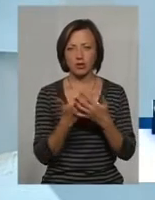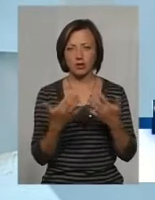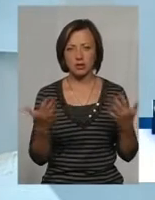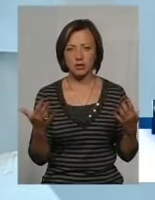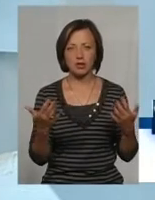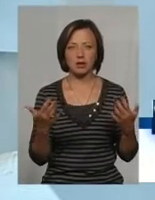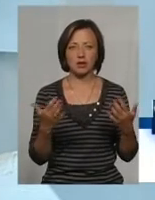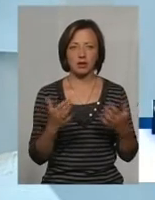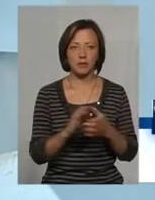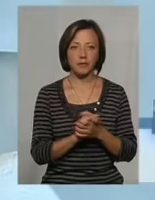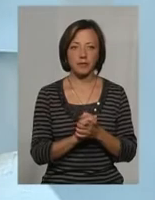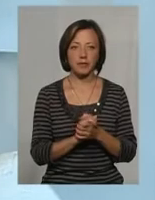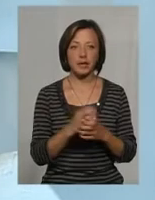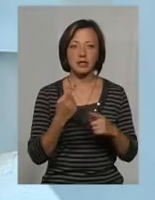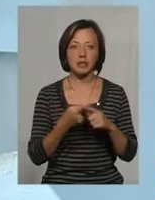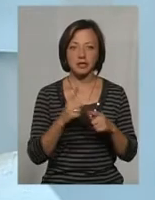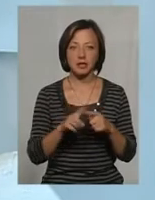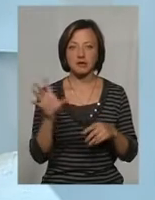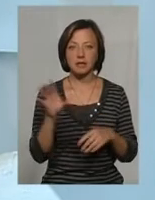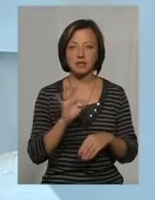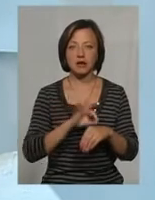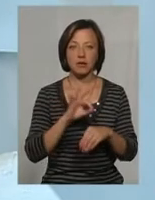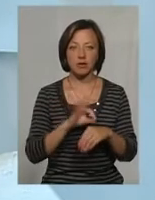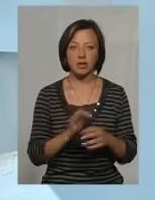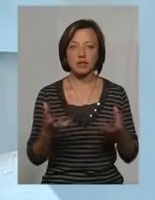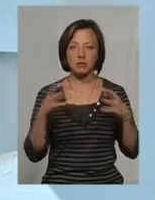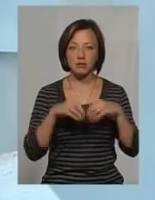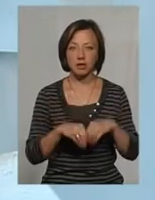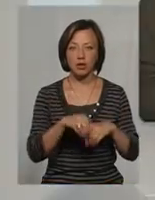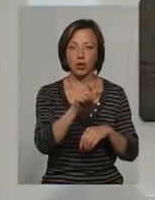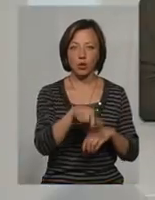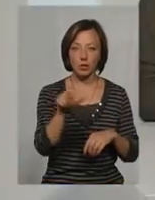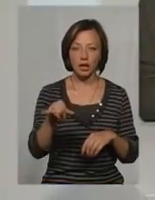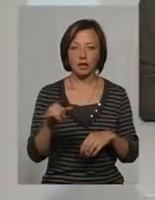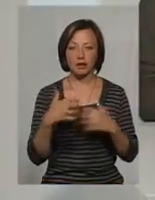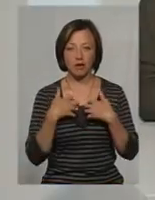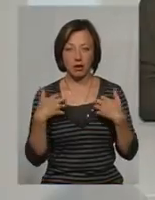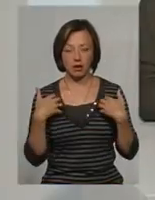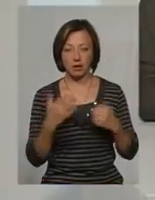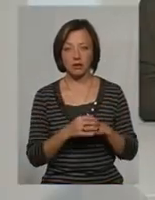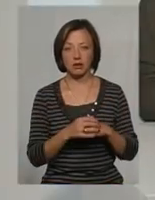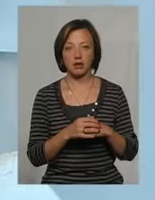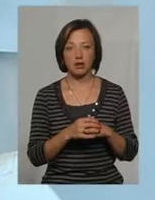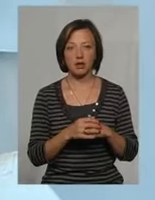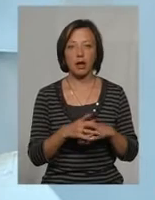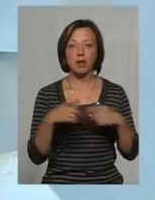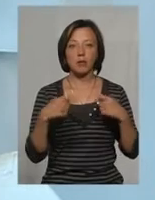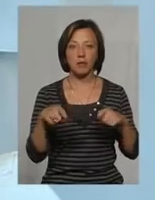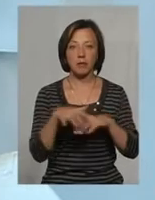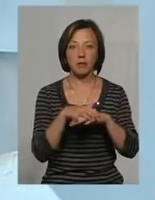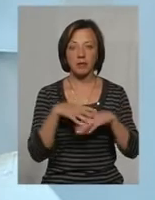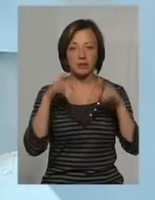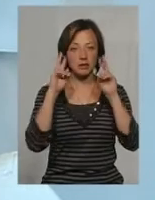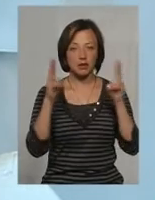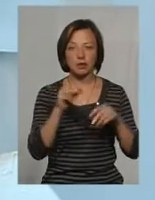проти сибірки, адже це усі захворювання, які є спільними для людей і тварин, в першу чергу. Ті самі реалізатори ринку, ми не